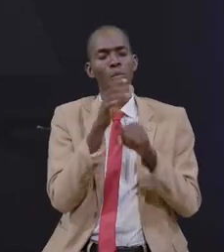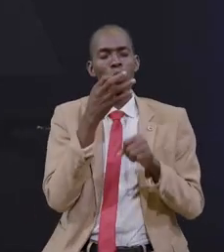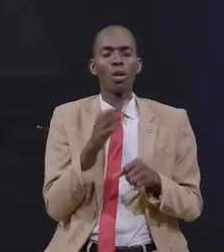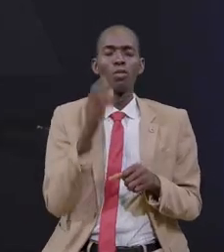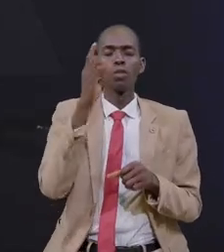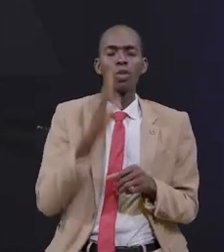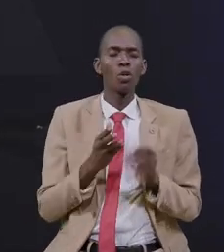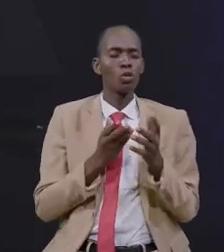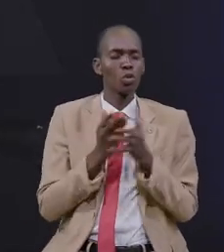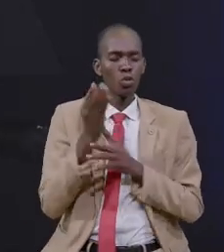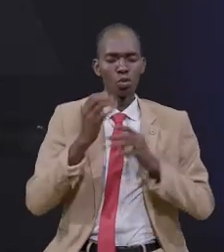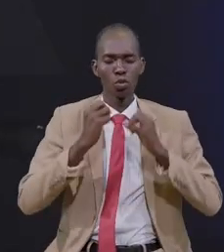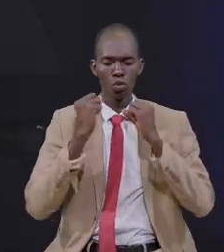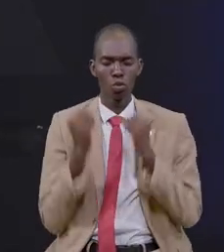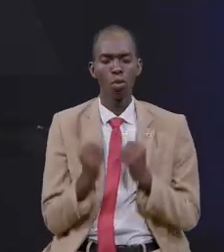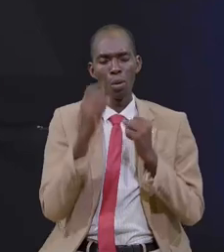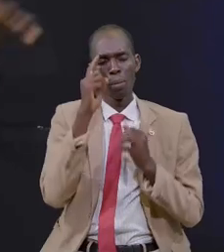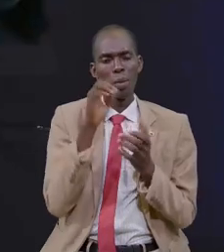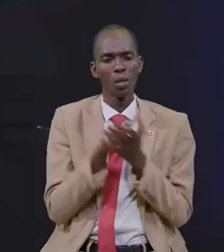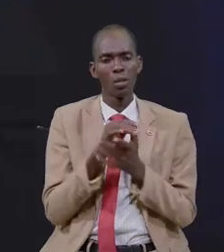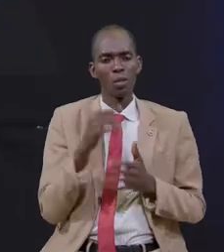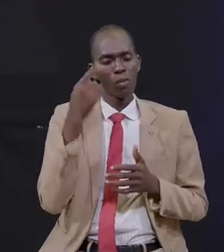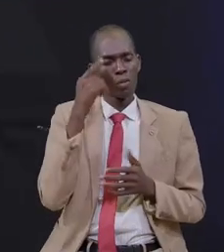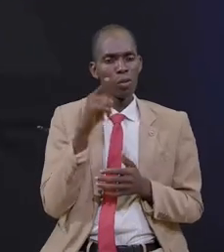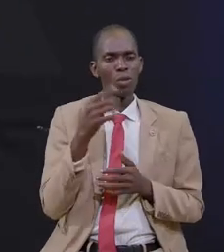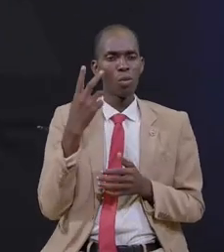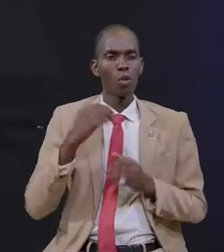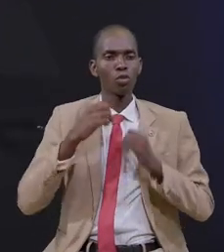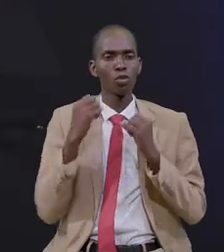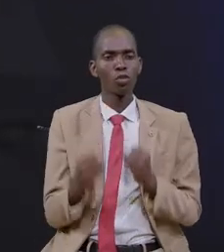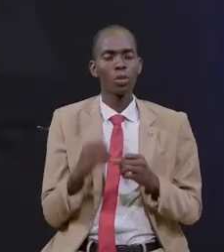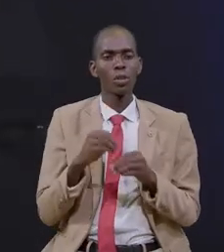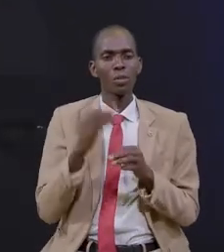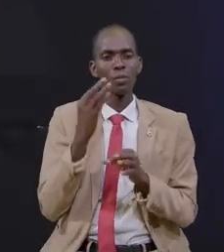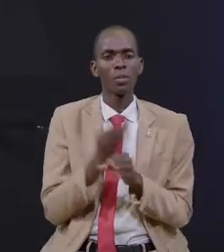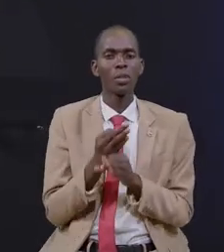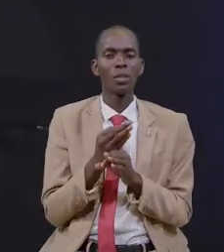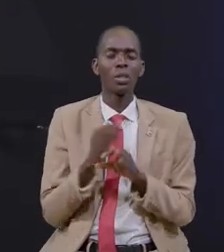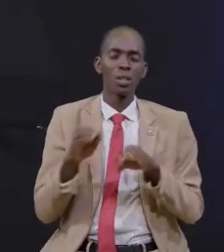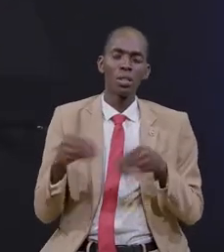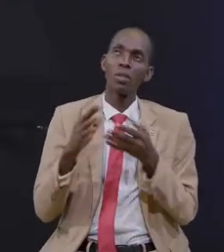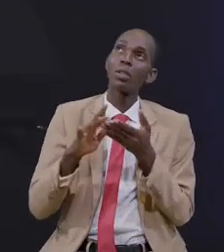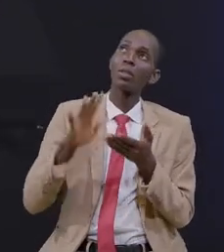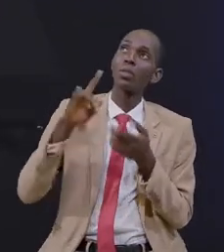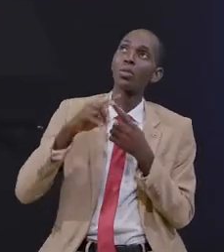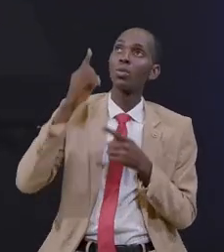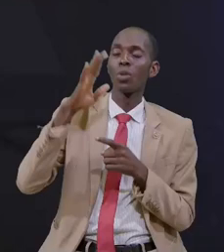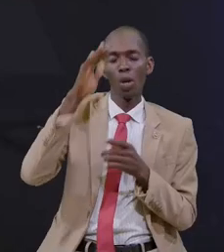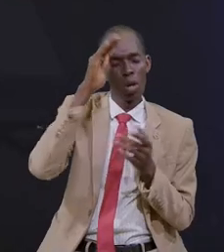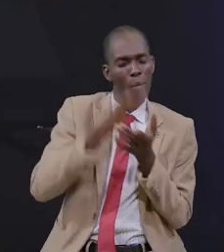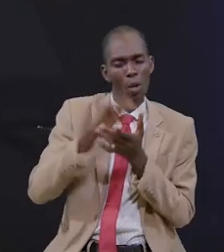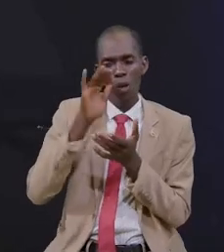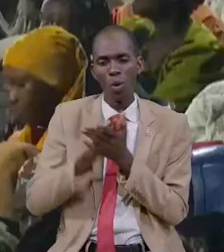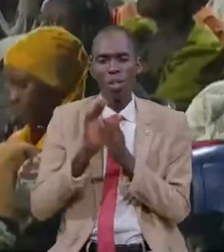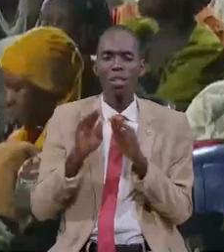Dieu, mais il fut fortifié par la foi. Donnant gloire à Dieu, mari et femme,